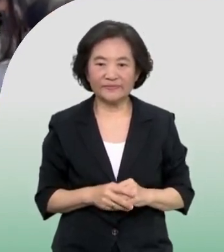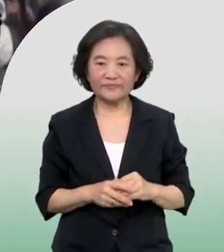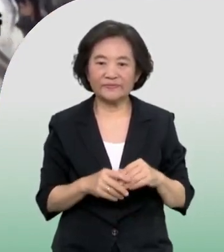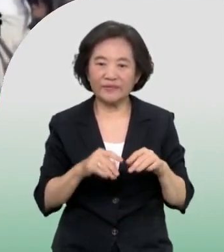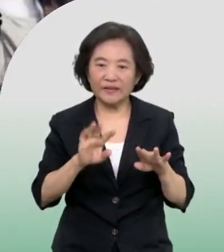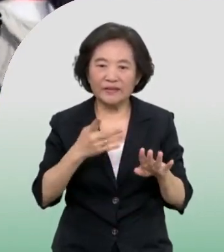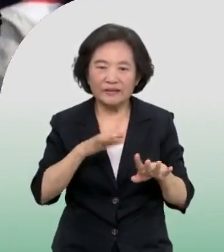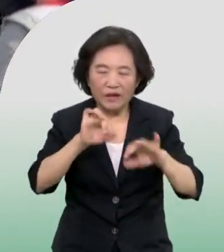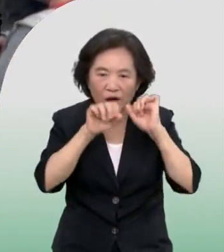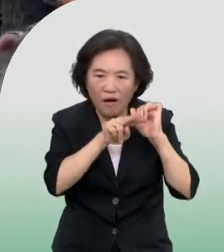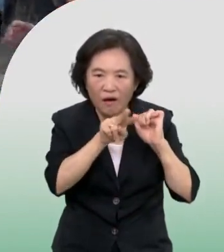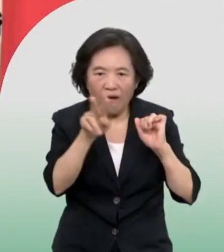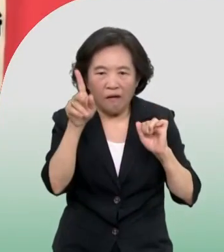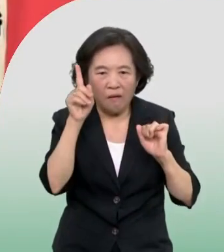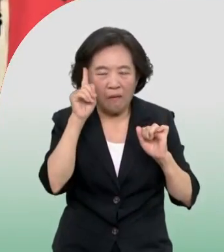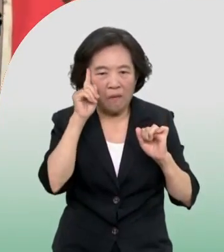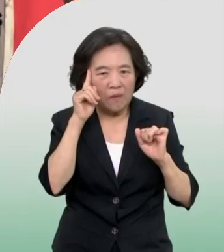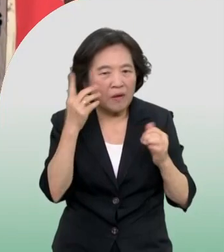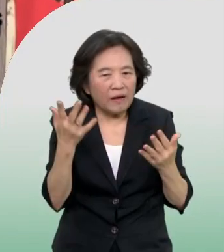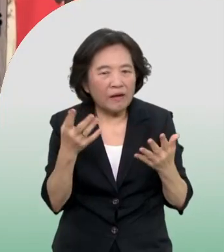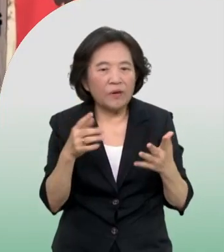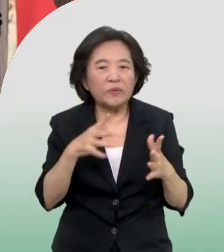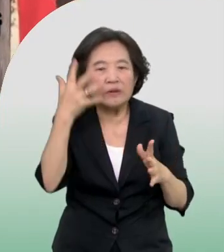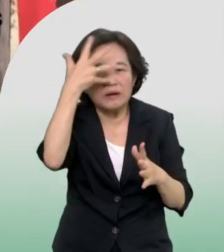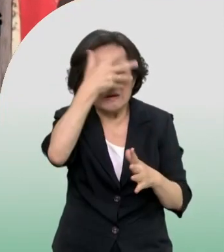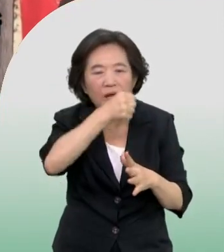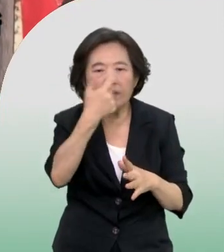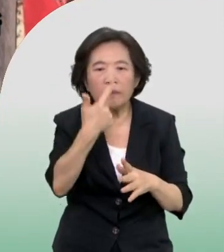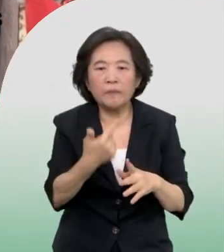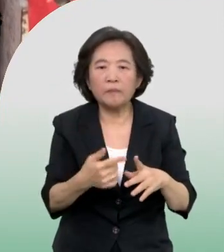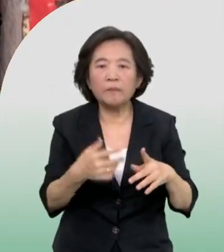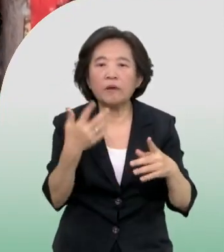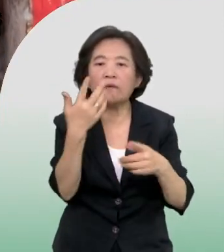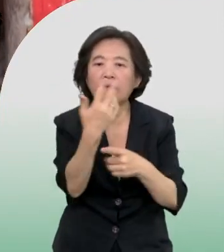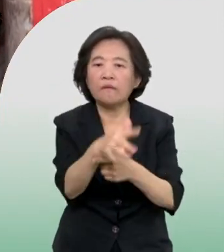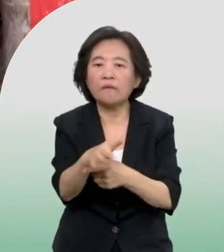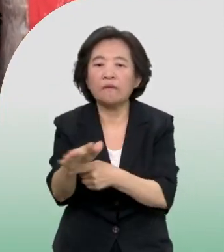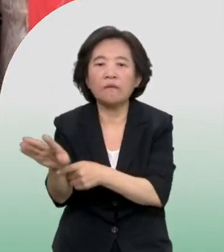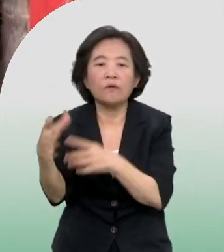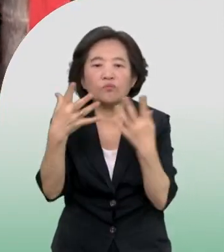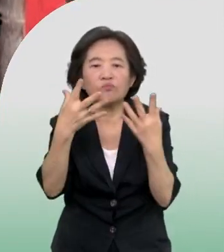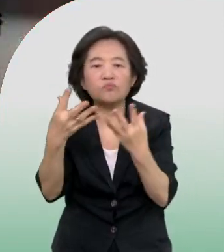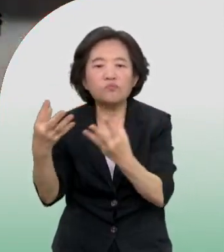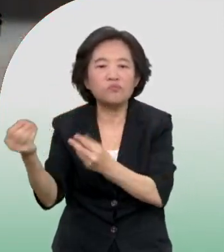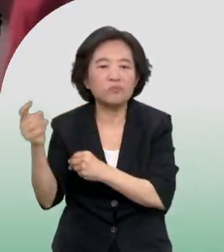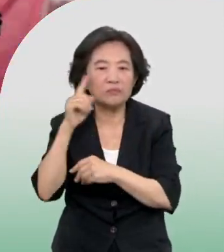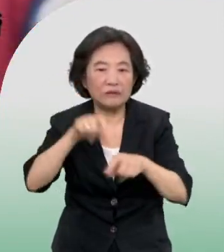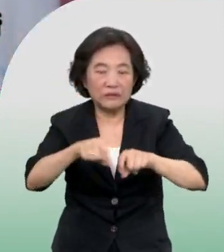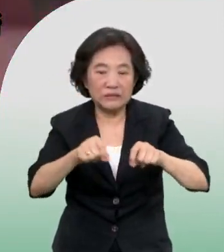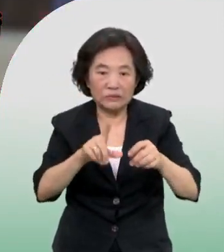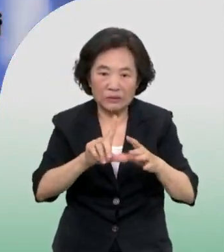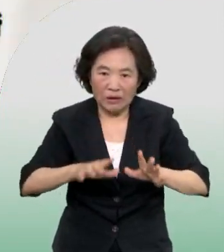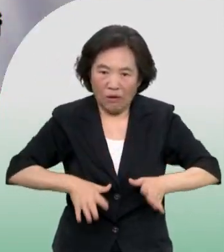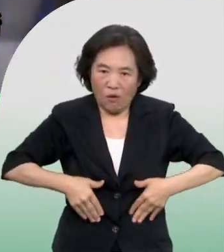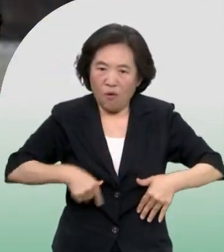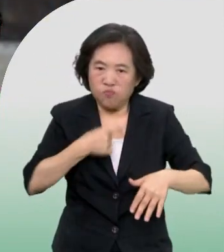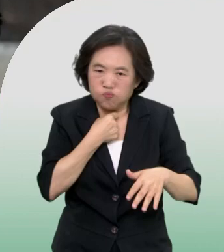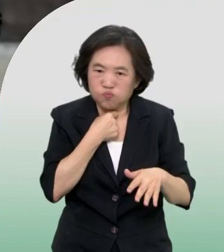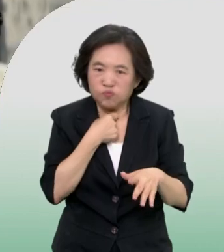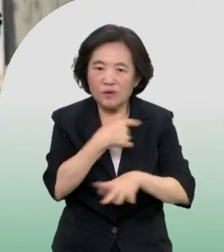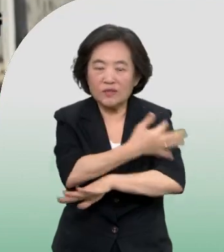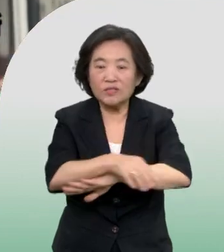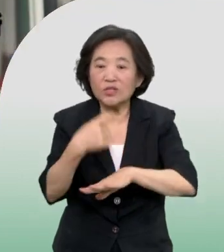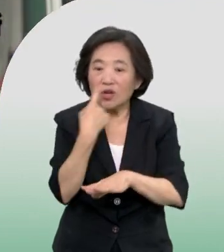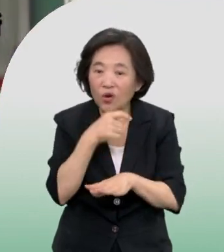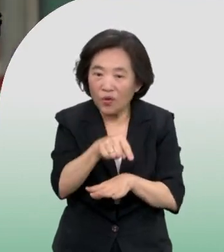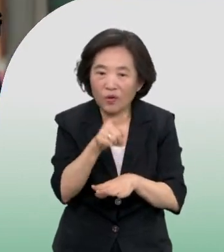汉娜现在是个青青黑，天然龙一家天天的落体调查计划，时间也东北。 溪口它是